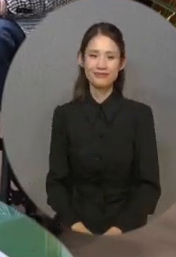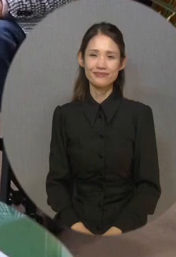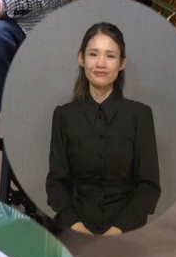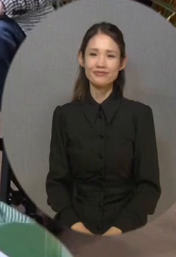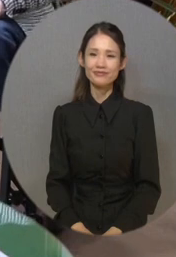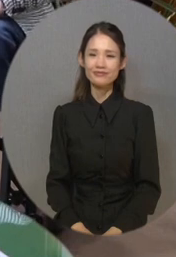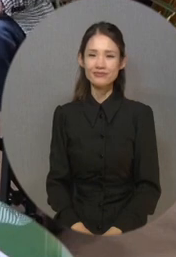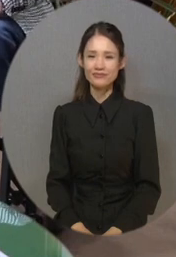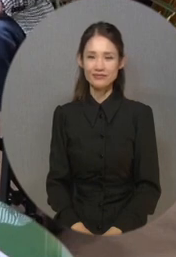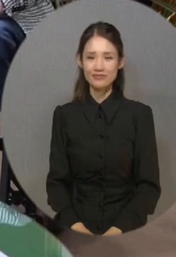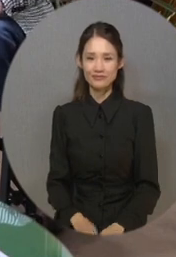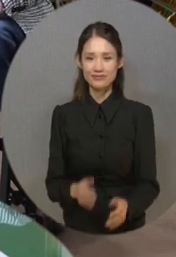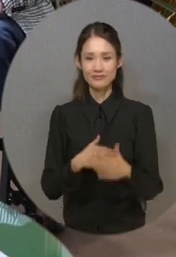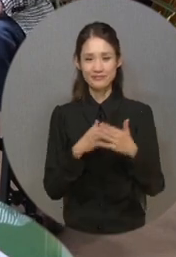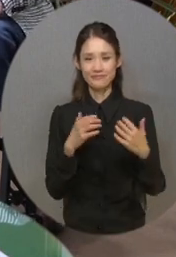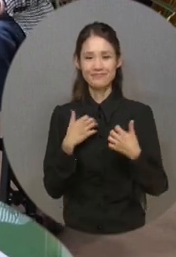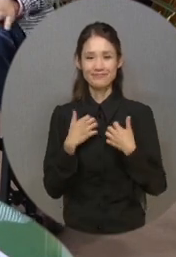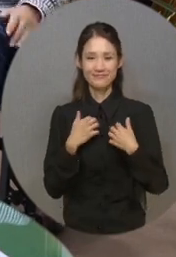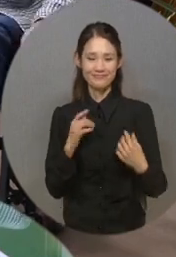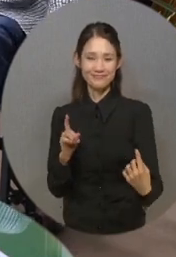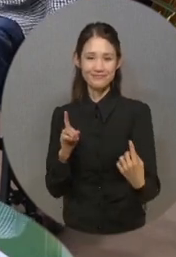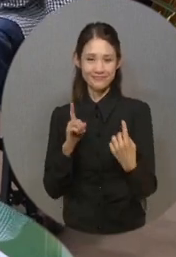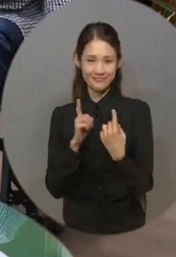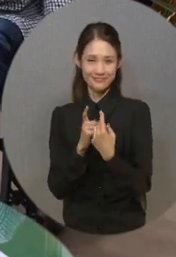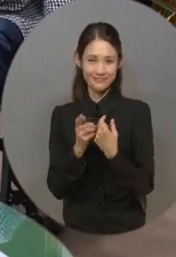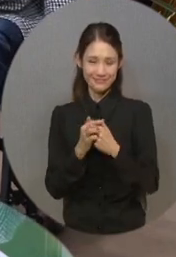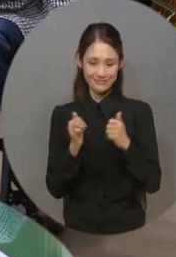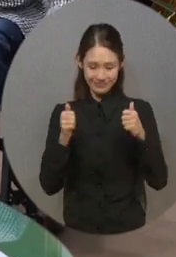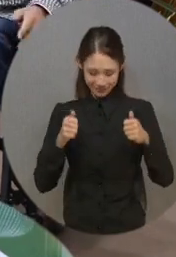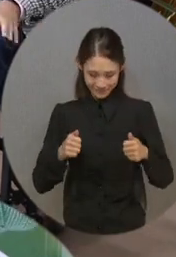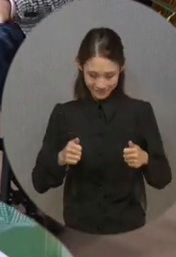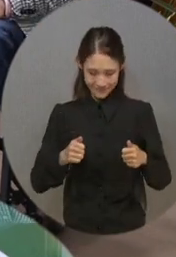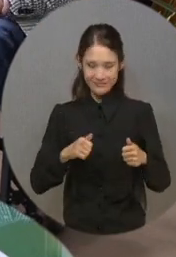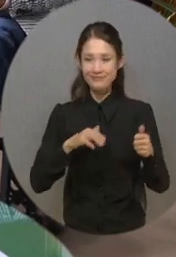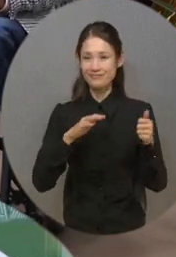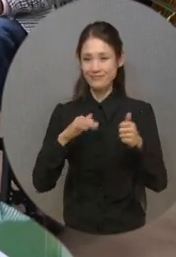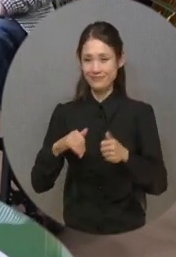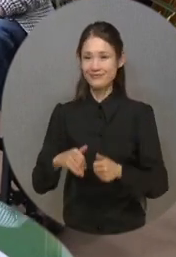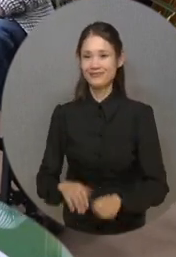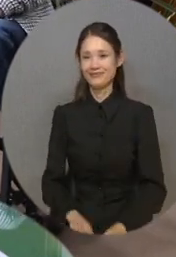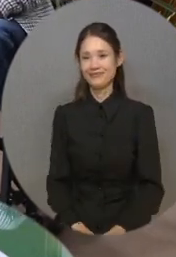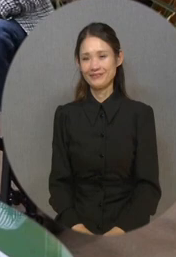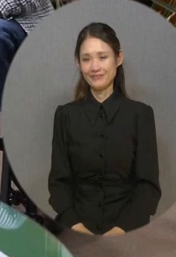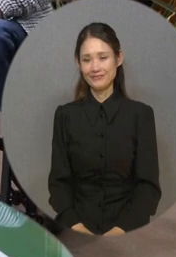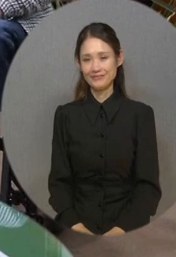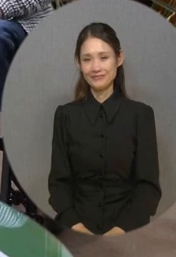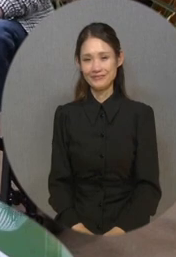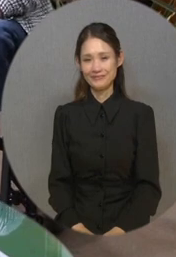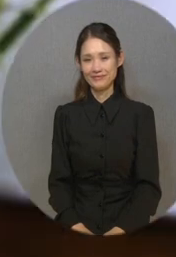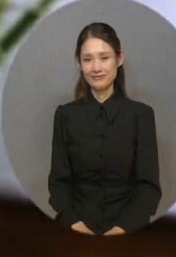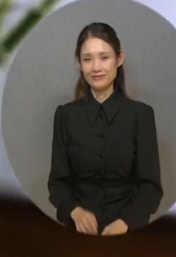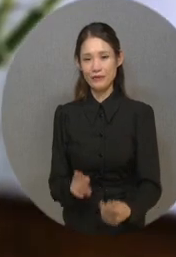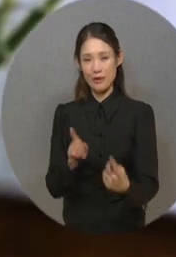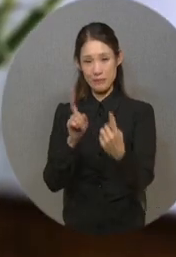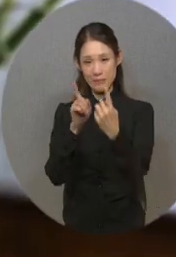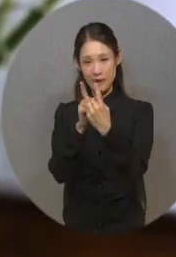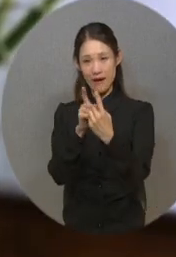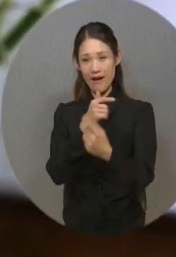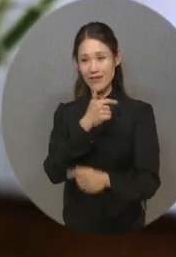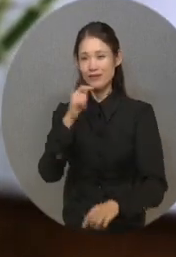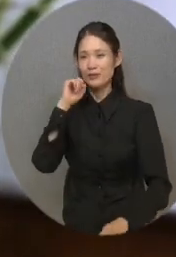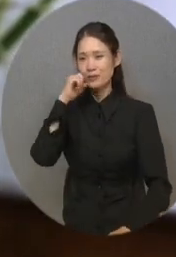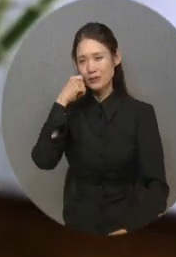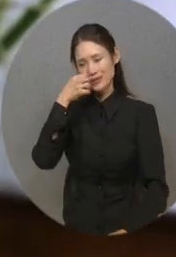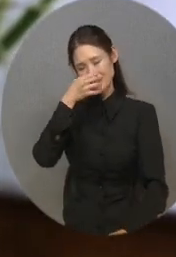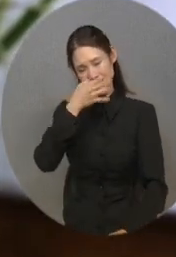네. 방에서 맞이했기 때문에 아, 예. 제가 어서 오십시오. 아, 감사합니다. 감사합니다. 아 근데 그 부시장님 뵙기가 너무 힘들었습니다. 네, 좀 그러니까.